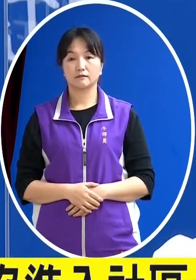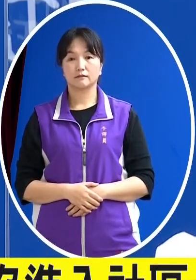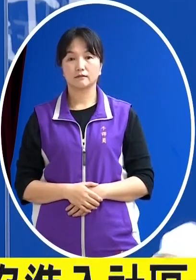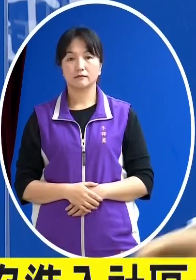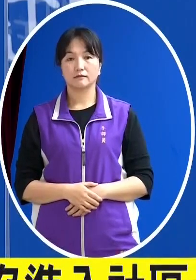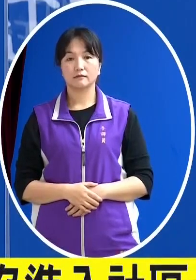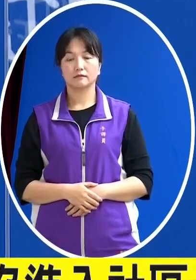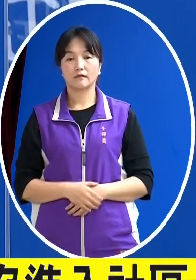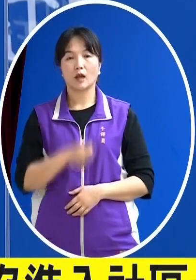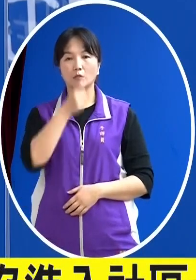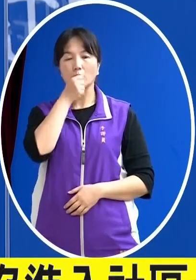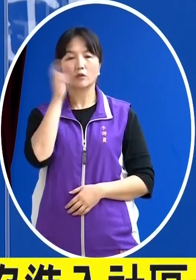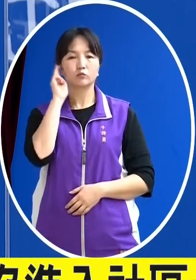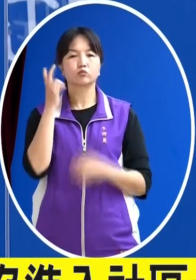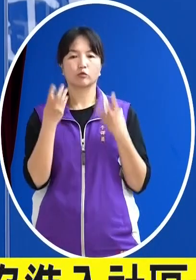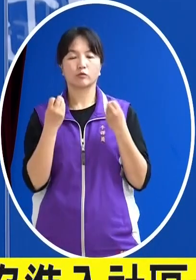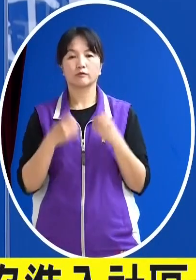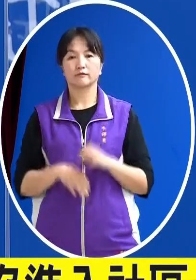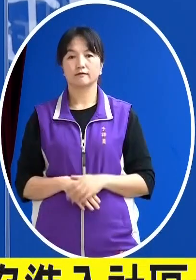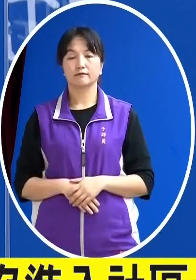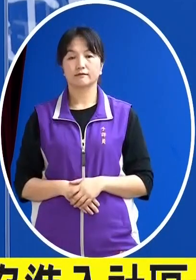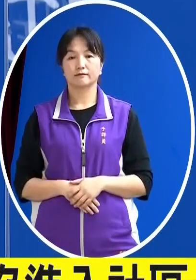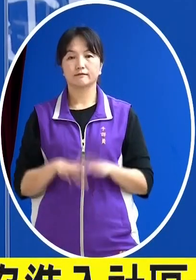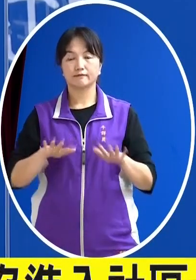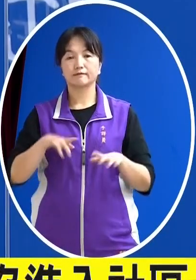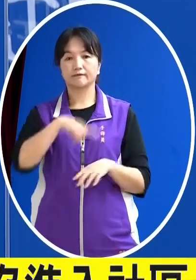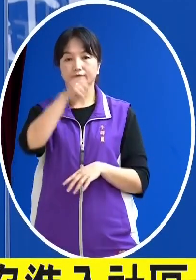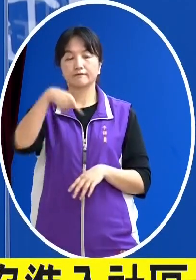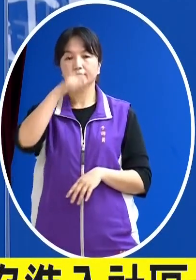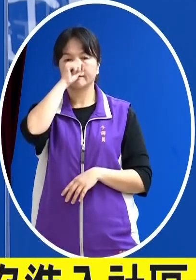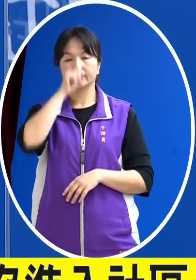这是对，请您坐。好，大律师，好，大家好。那